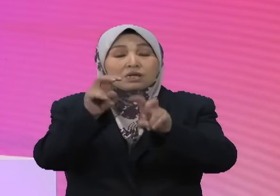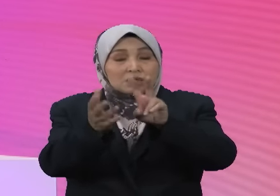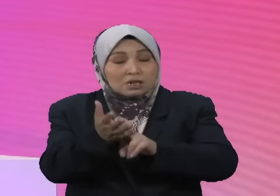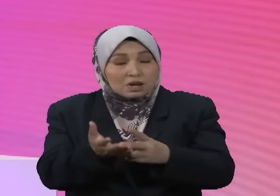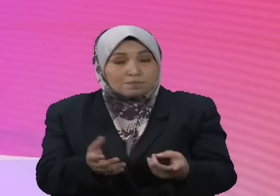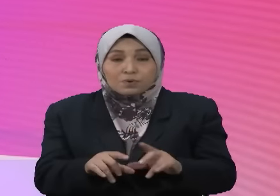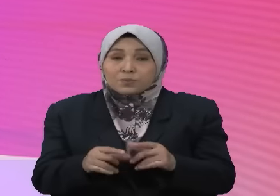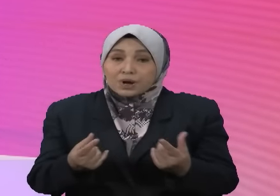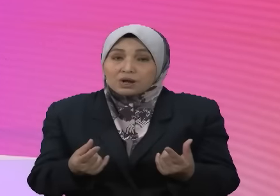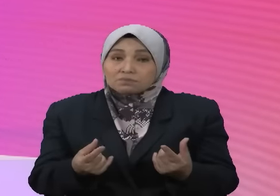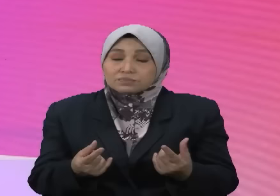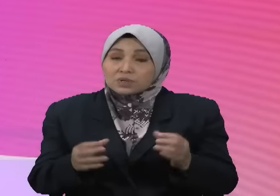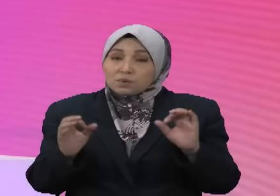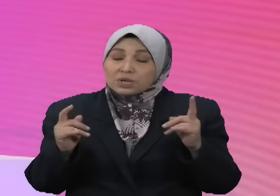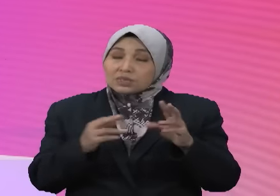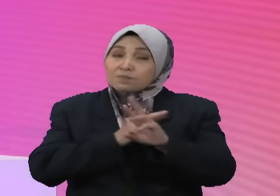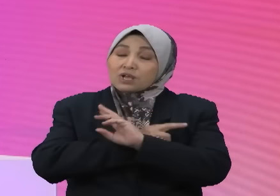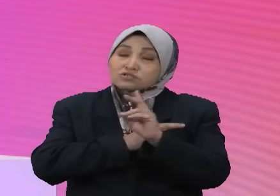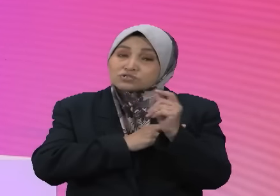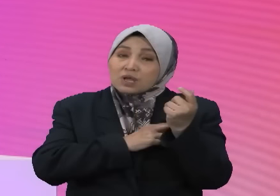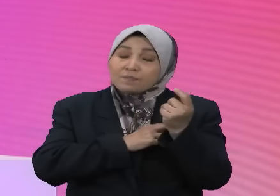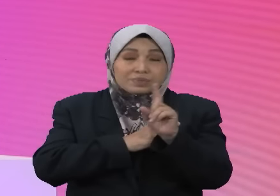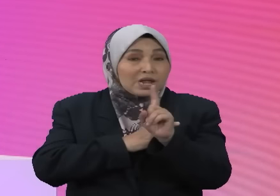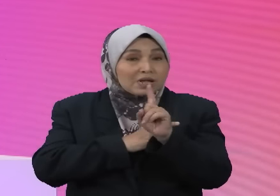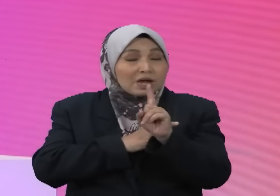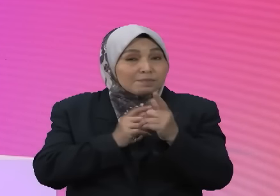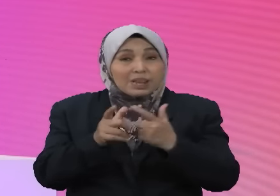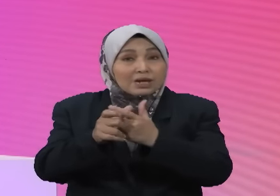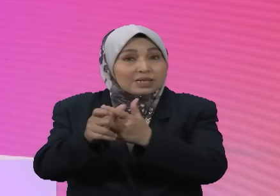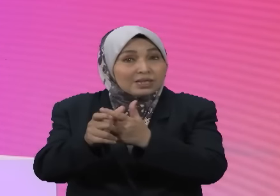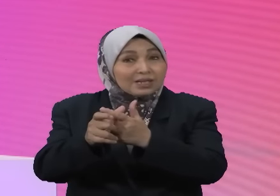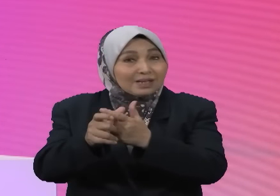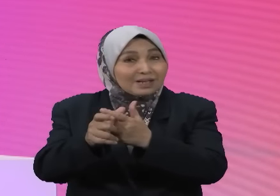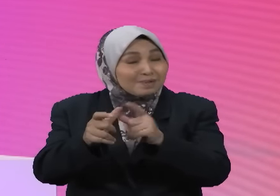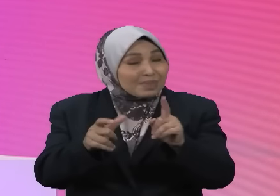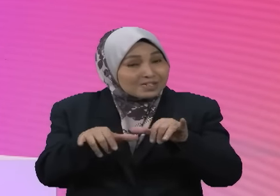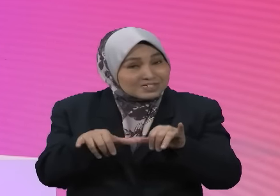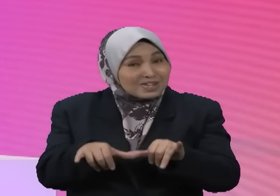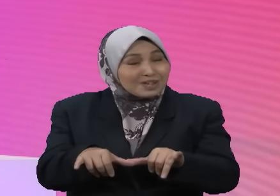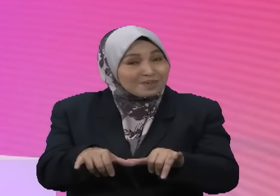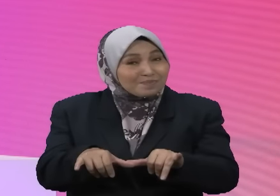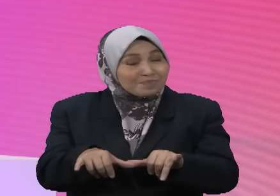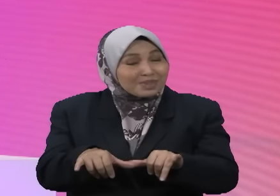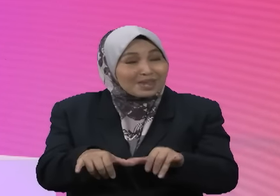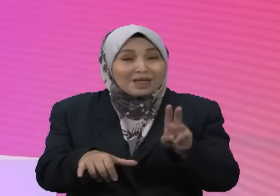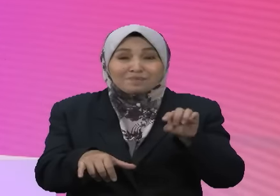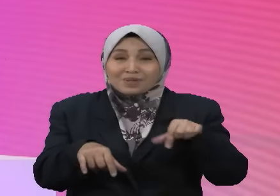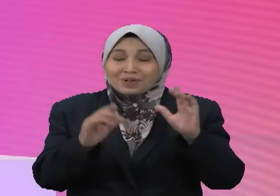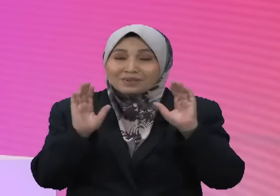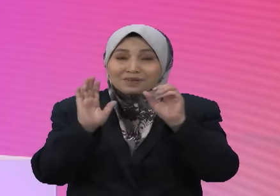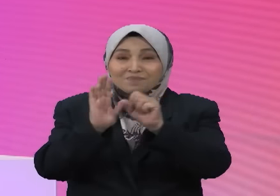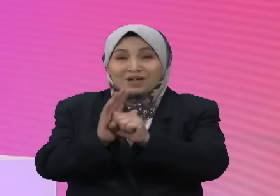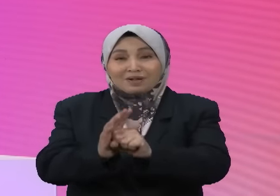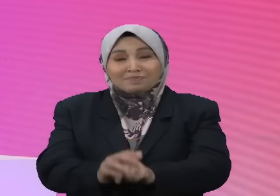al-quran mudah-mudah baik kita berhat seketika Jangan berlari ke mana-mana stay my Quran time Quran